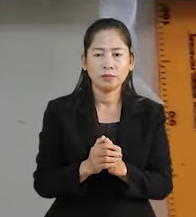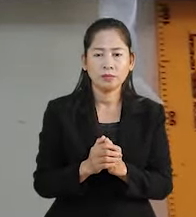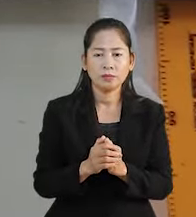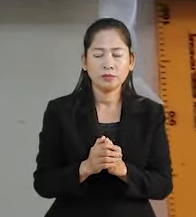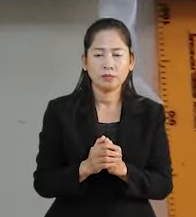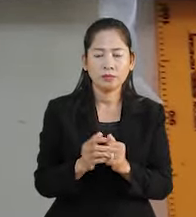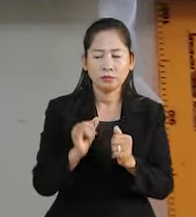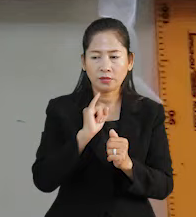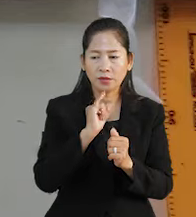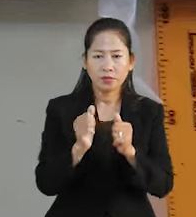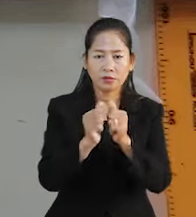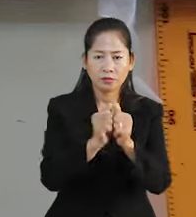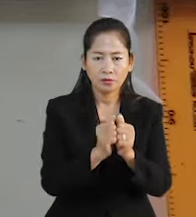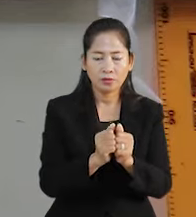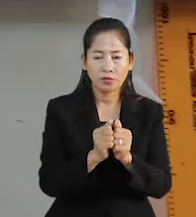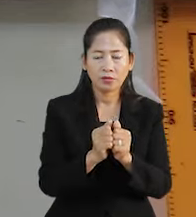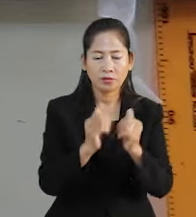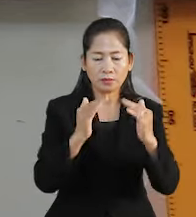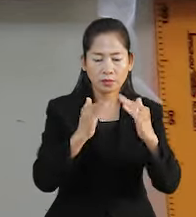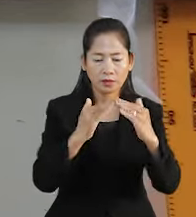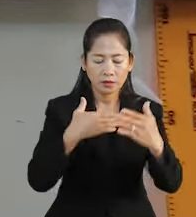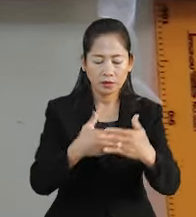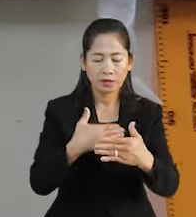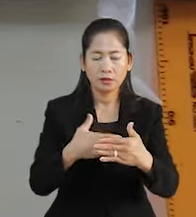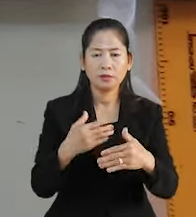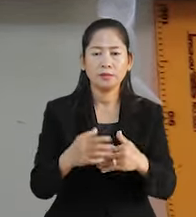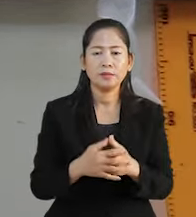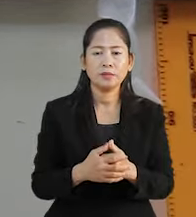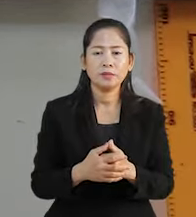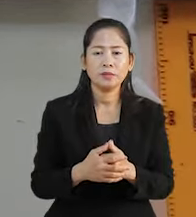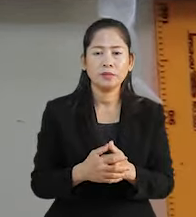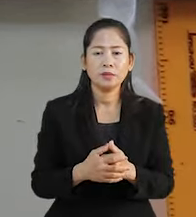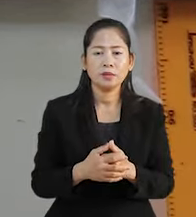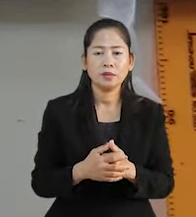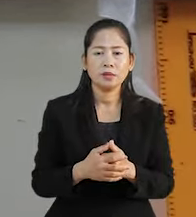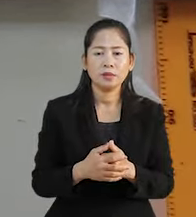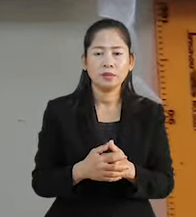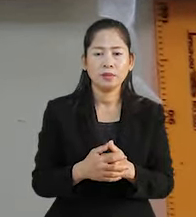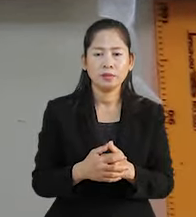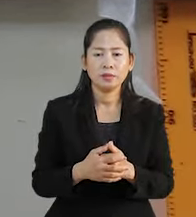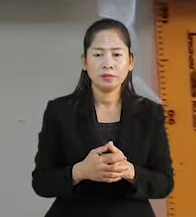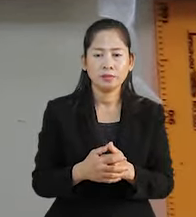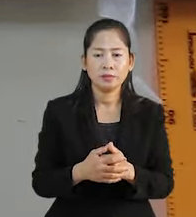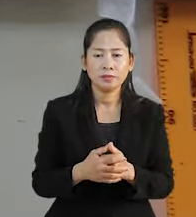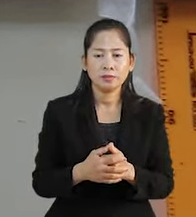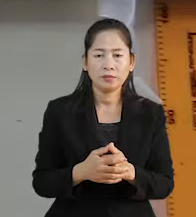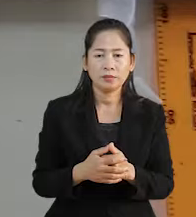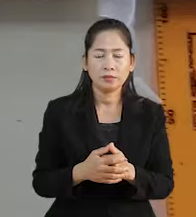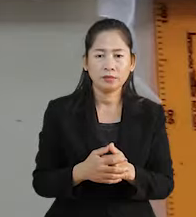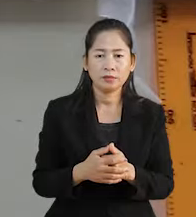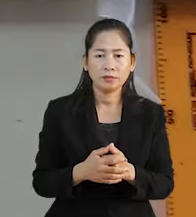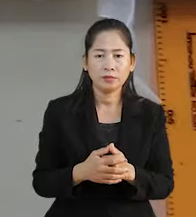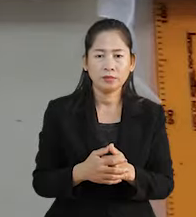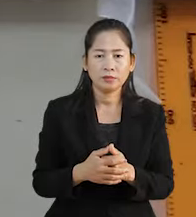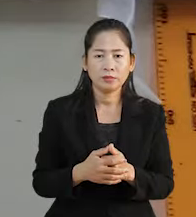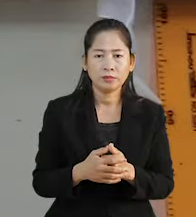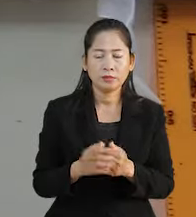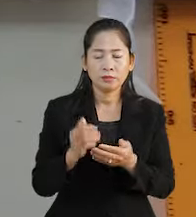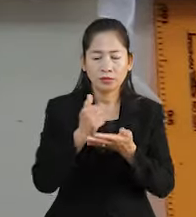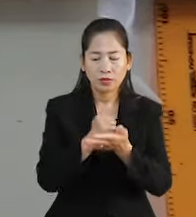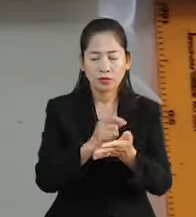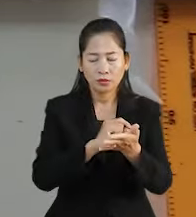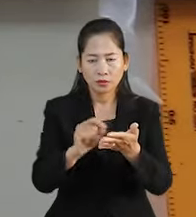ជាមួយអីកូនអ្នកចិត្តខាងអត់តន់ទៅណាចៅអ្នកគ្រូណាកូនណាបន្តទៅជួយ